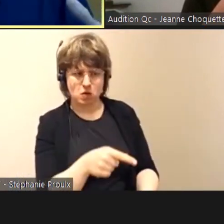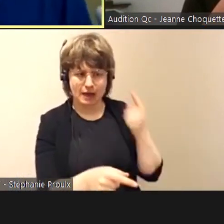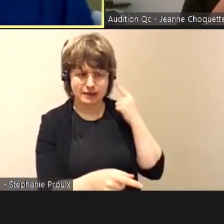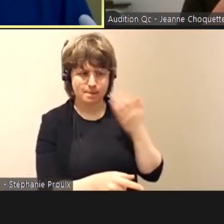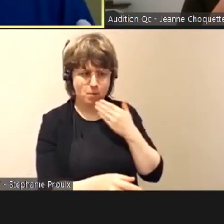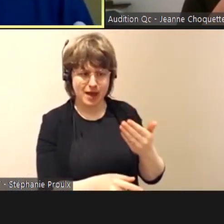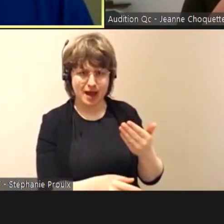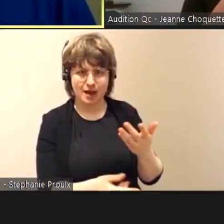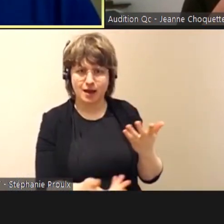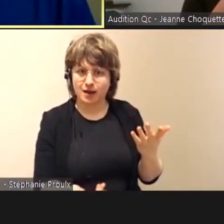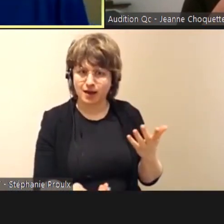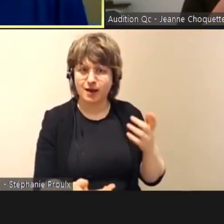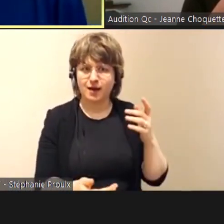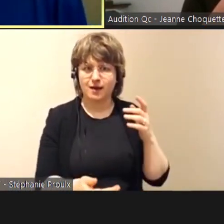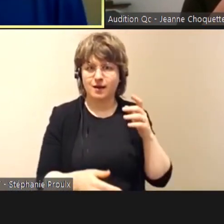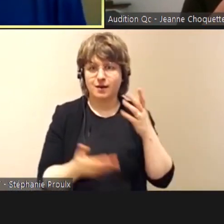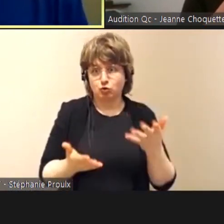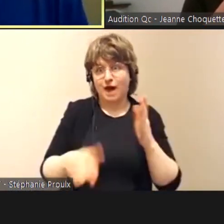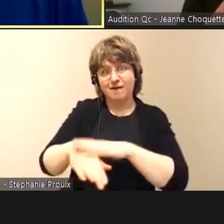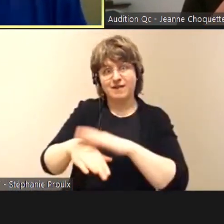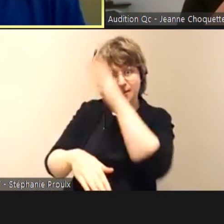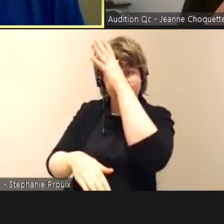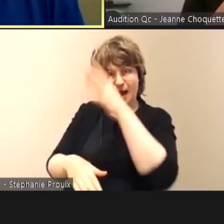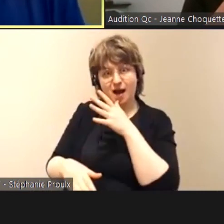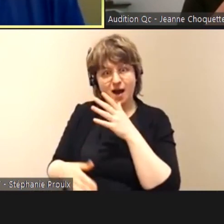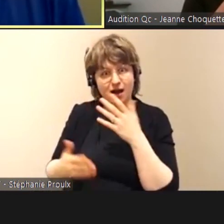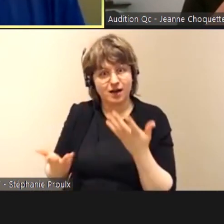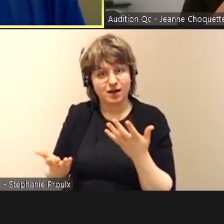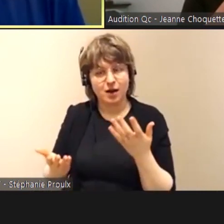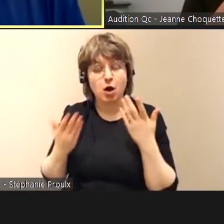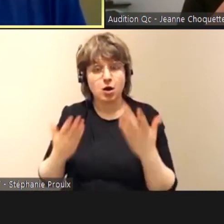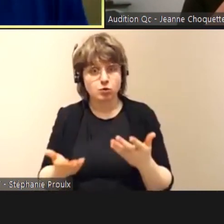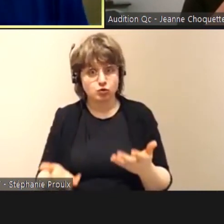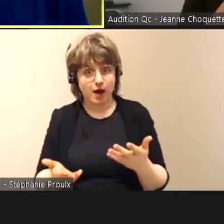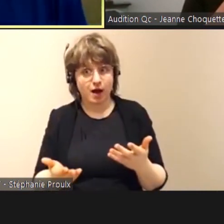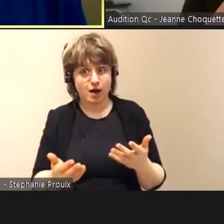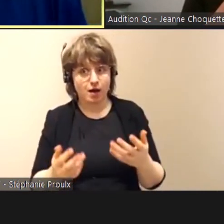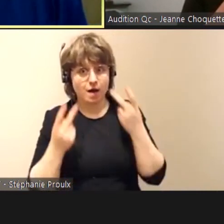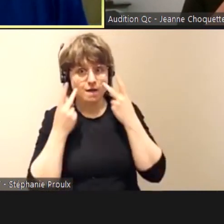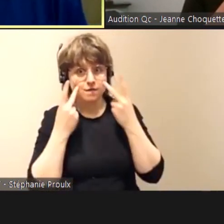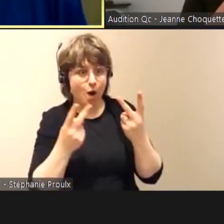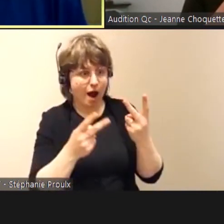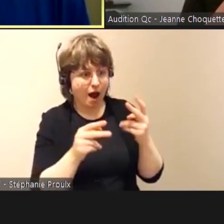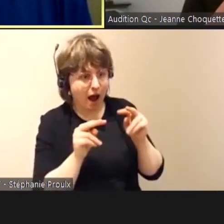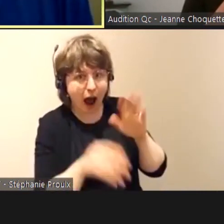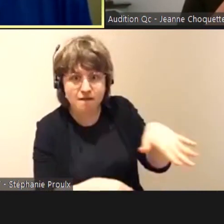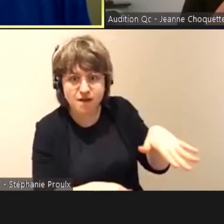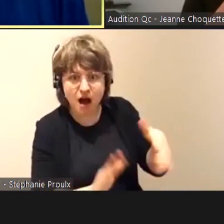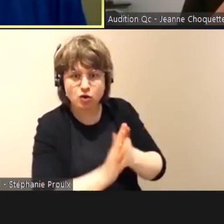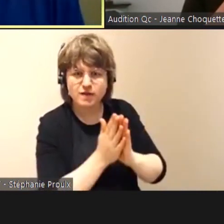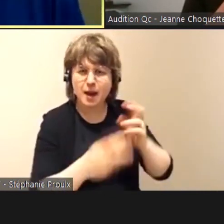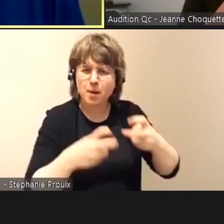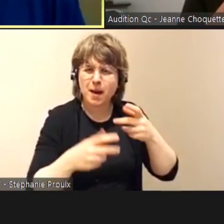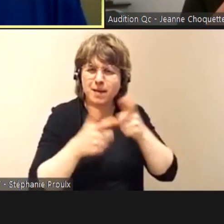de dire « Ah, peut-être qu'on devrait aller faire. » Et souvent, ça vient se manifester par un trouble de langage ou de parole parce que